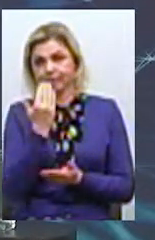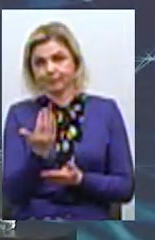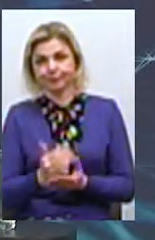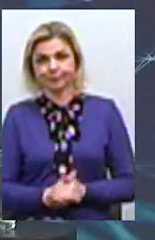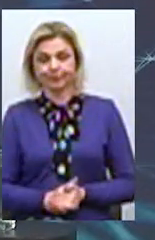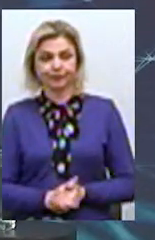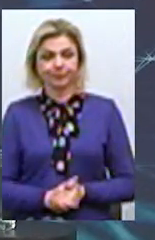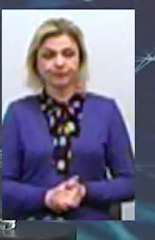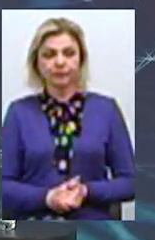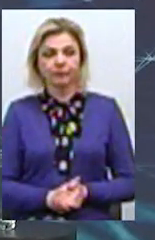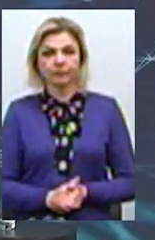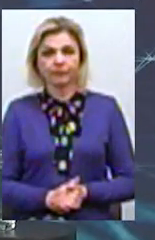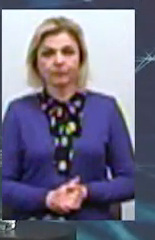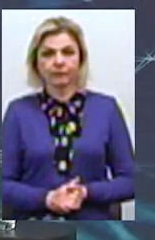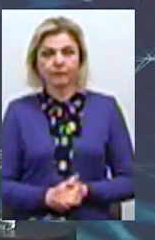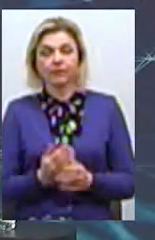По-перше, це тому, що